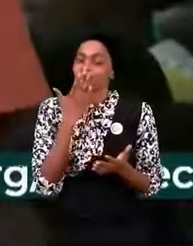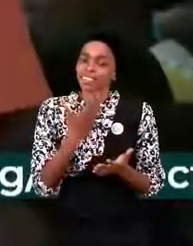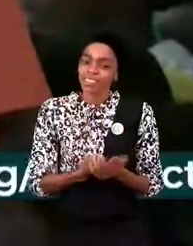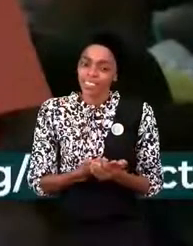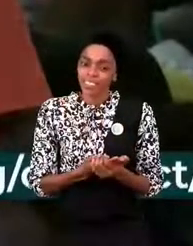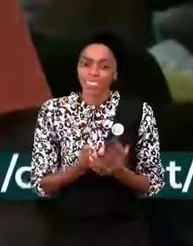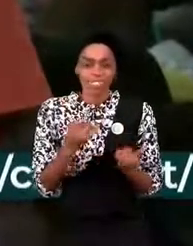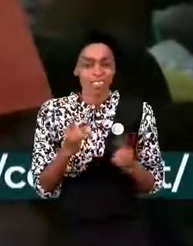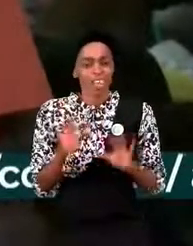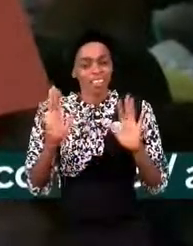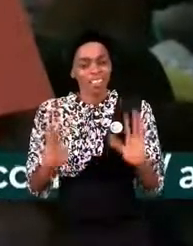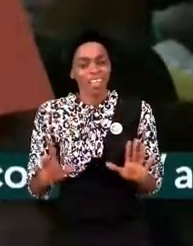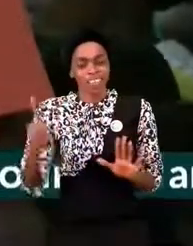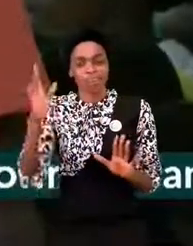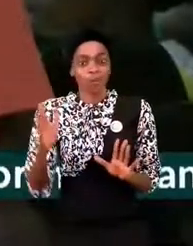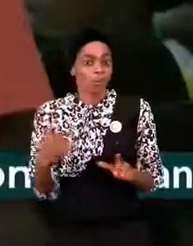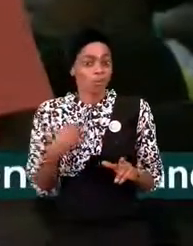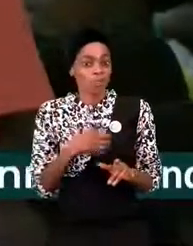Et de conseiller également,